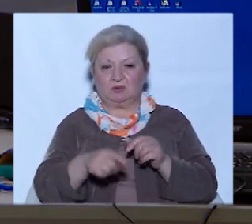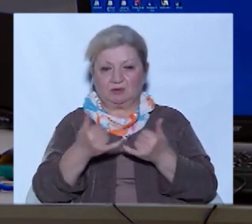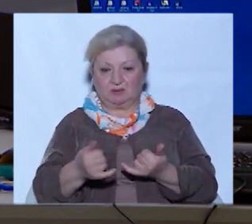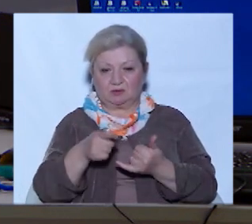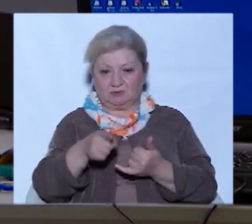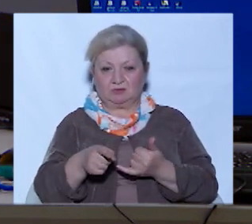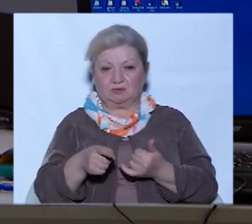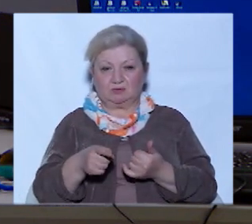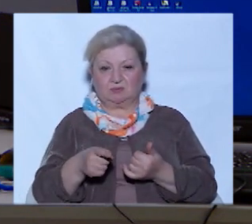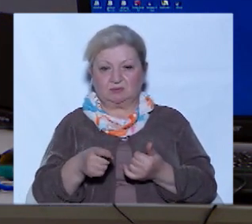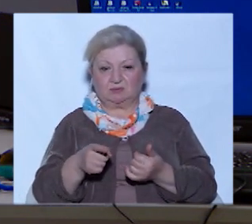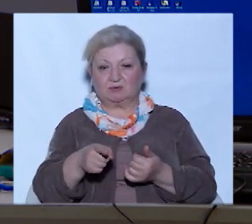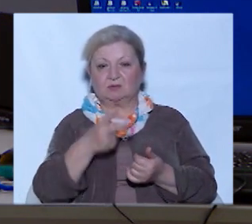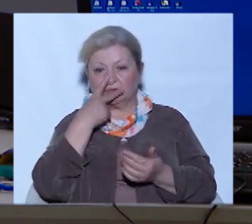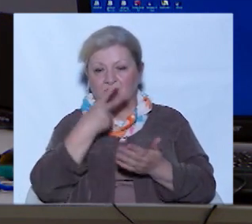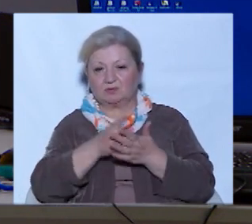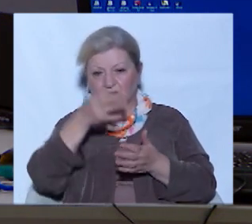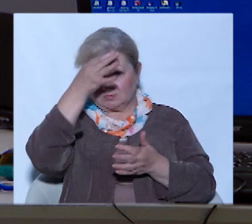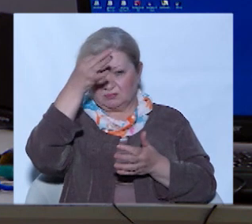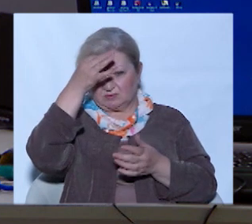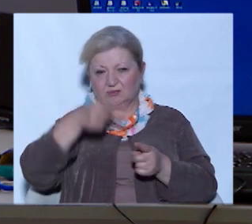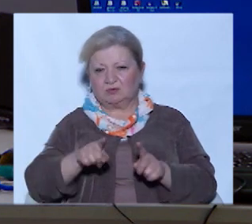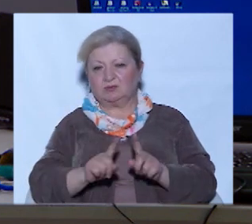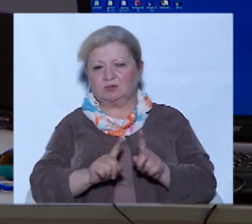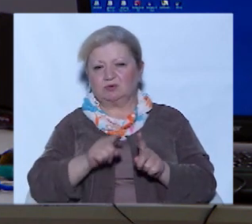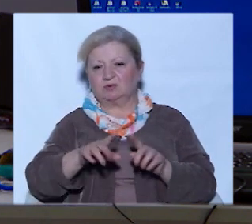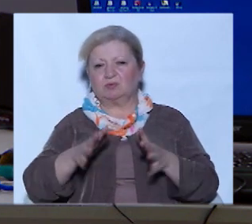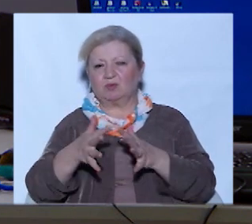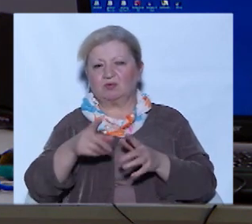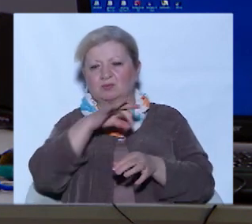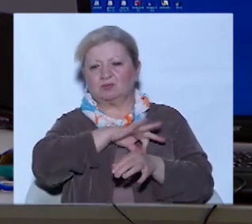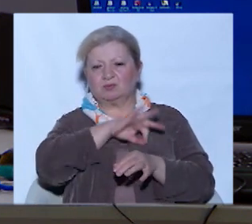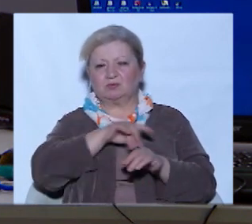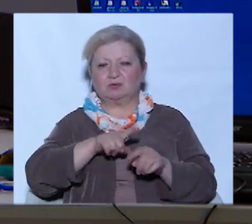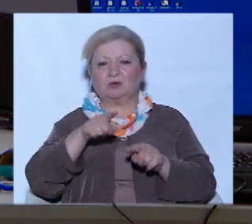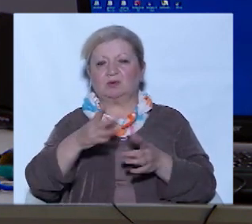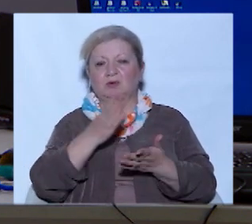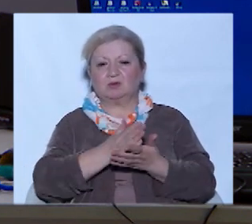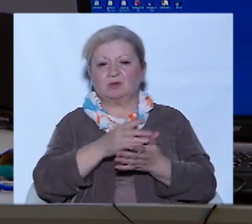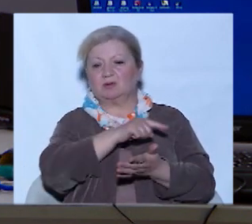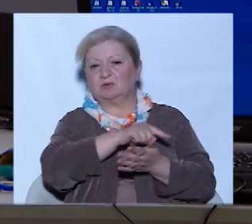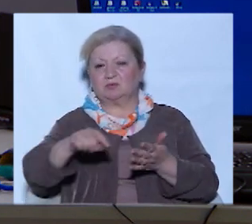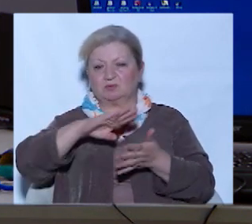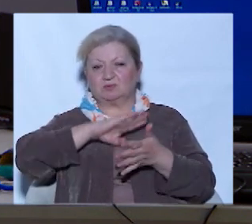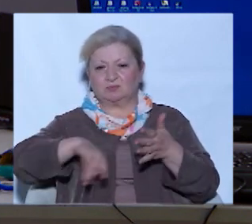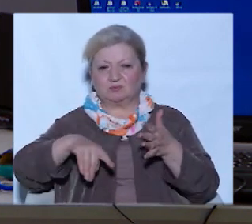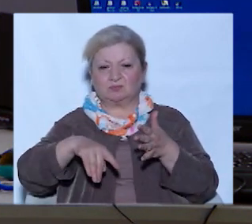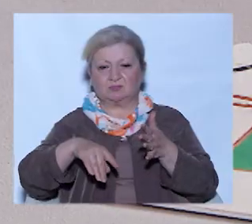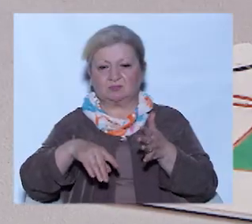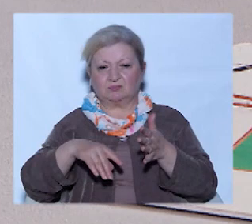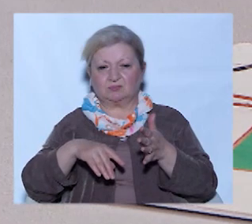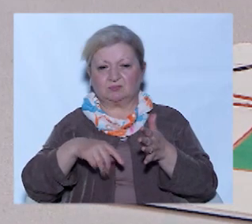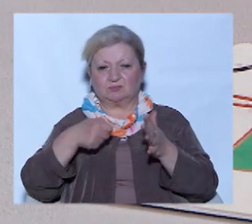საუბარი. აი ეხლა კიდევ ერთხელ რას გვაგონებს ეს, სად ვიყენებთ ამ მოვლენას? ეს არის უსადენოდ